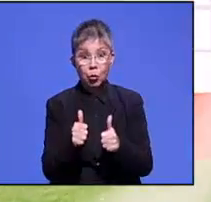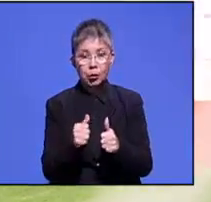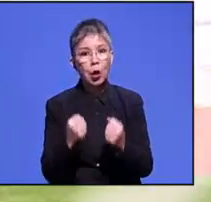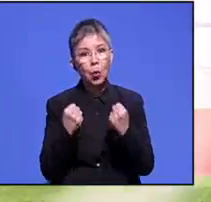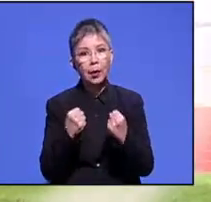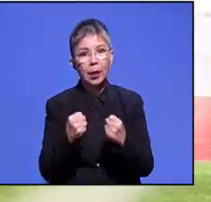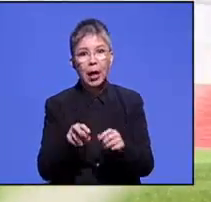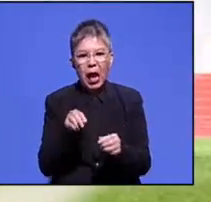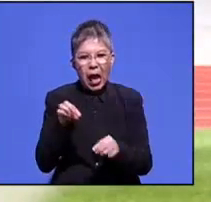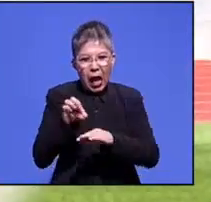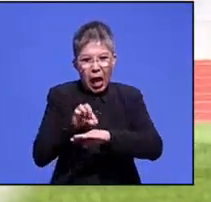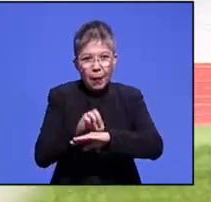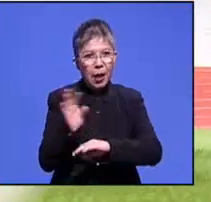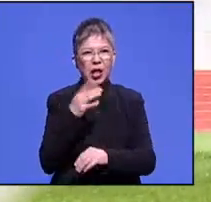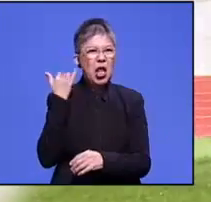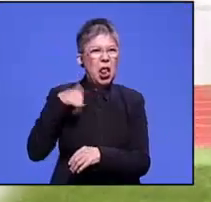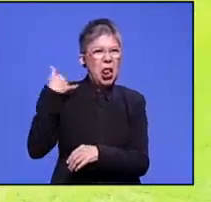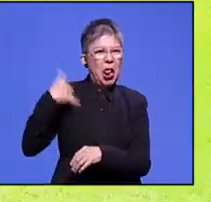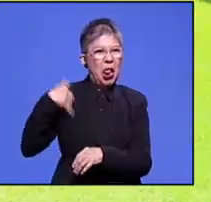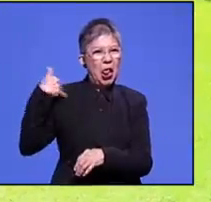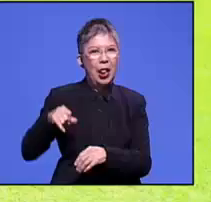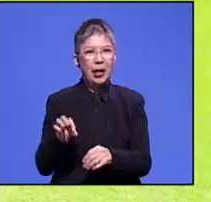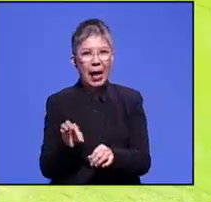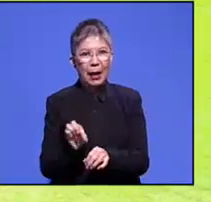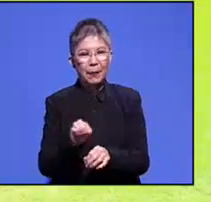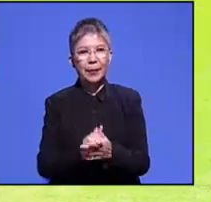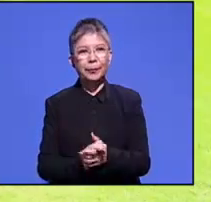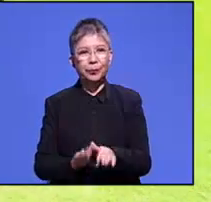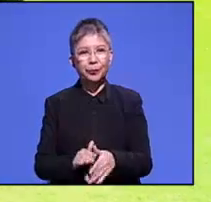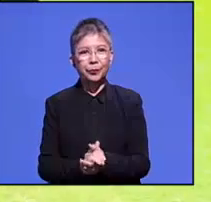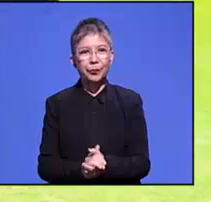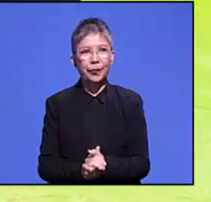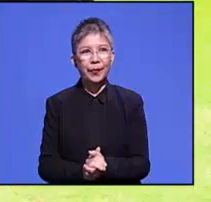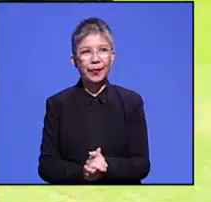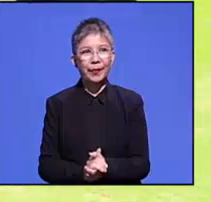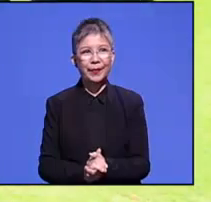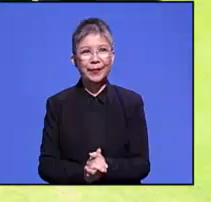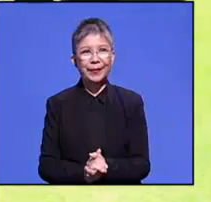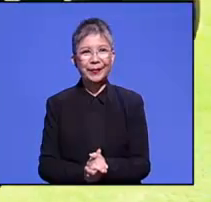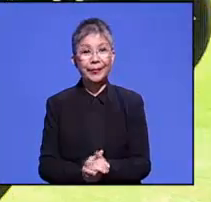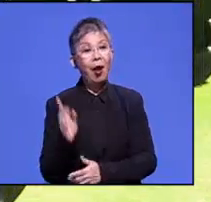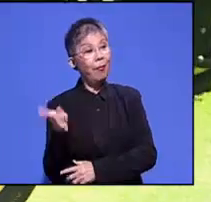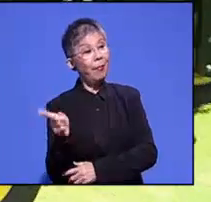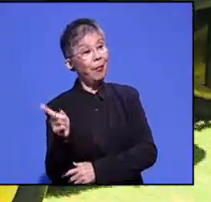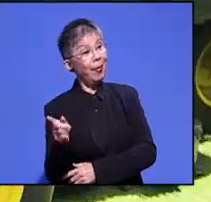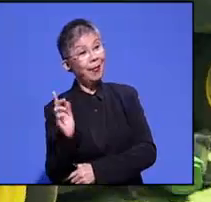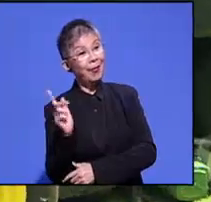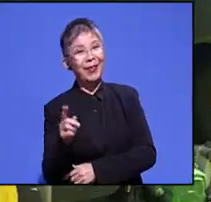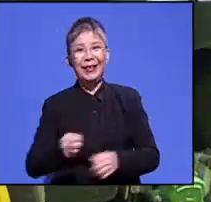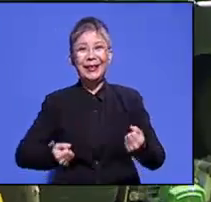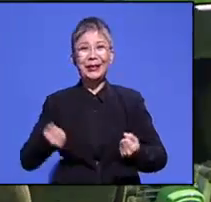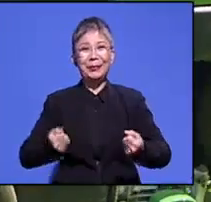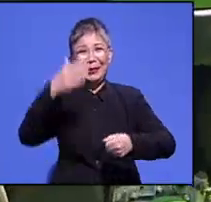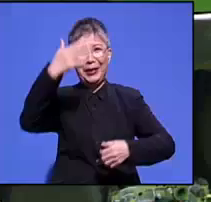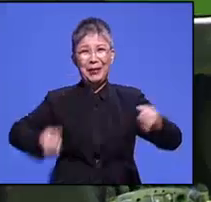hama dibandingkan jenis rumput sebelumnya ya Mampang Mampang Mampang Mampang Mampang